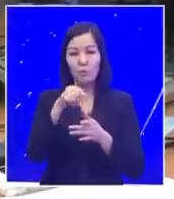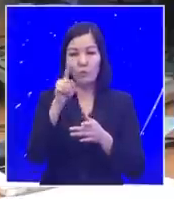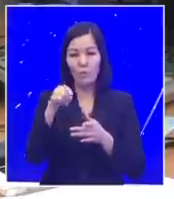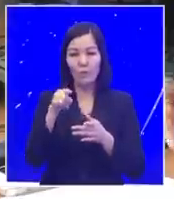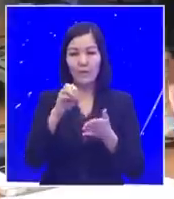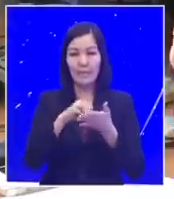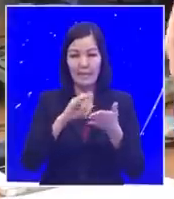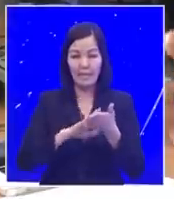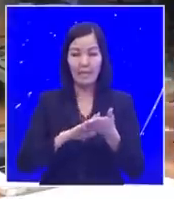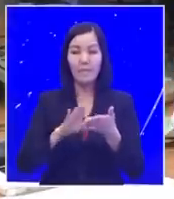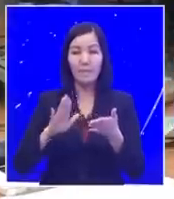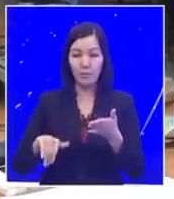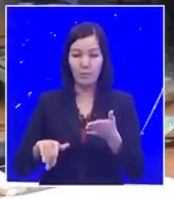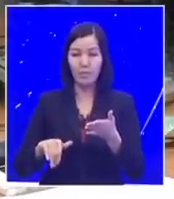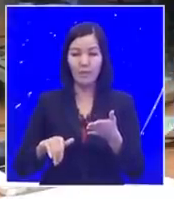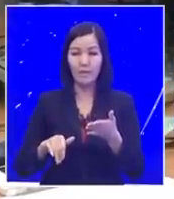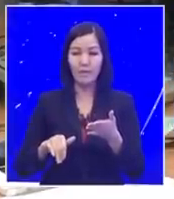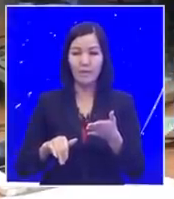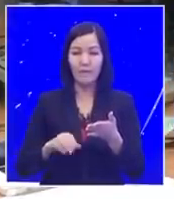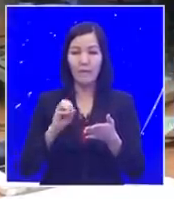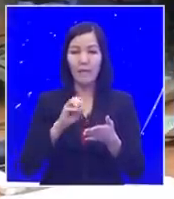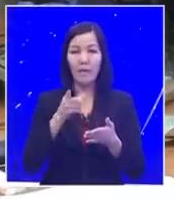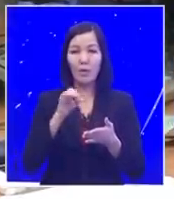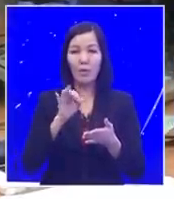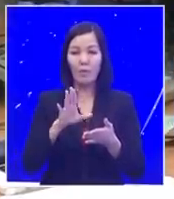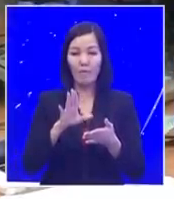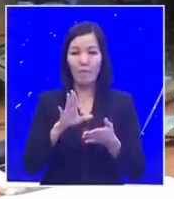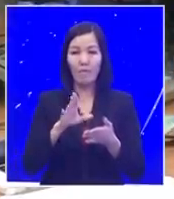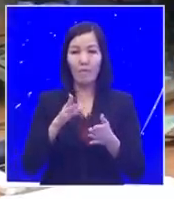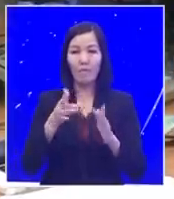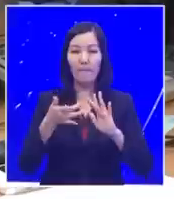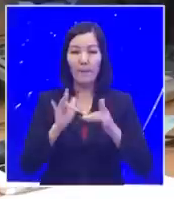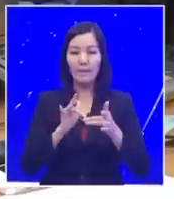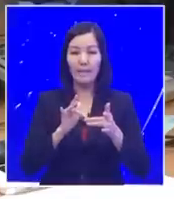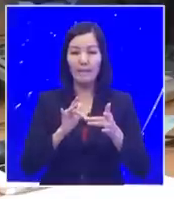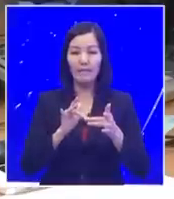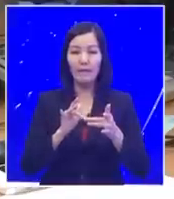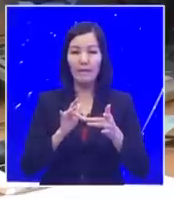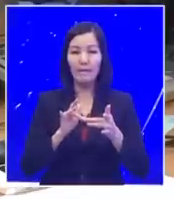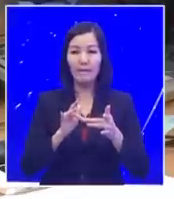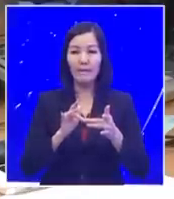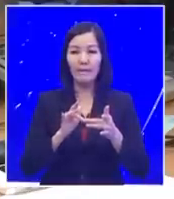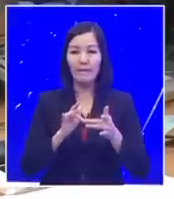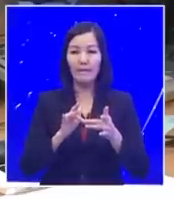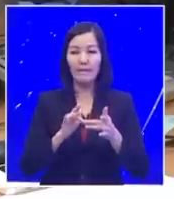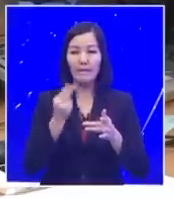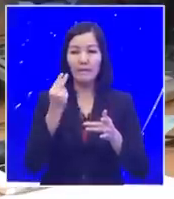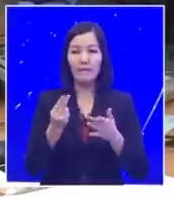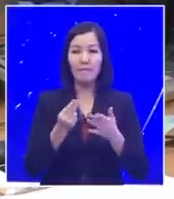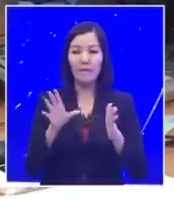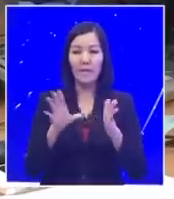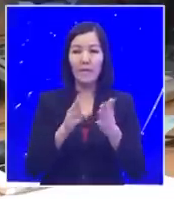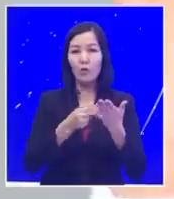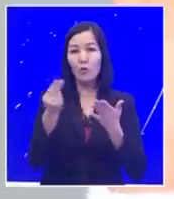кейін жаңағы ЕГОВ порталында ары қарай электронды цифрлық қолтаңбаға